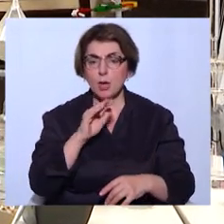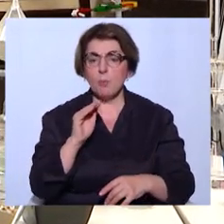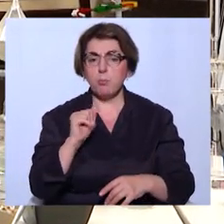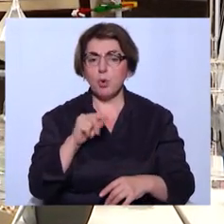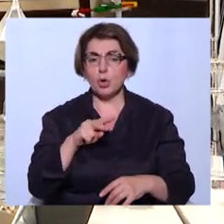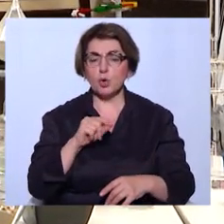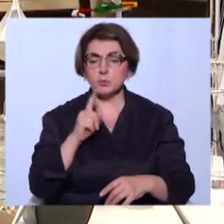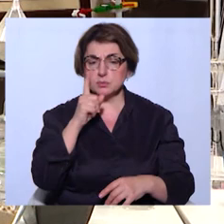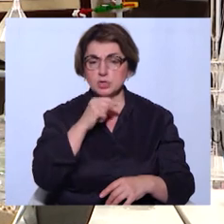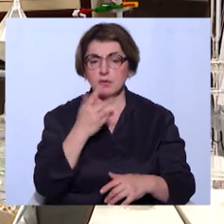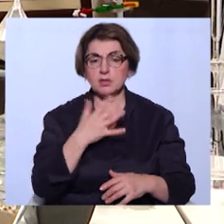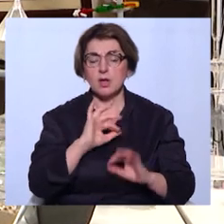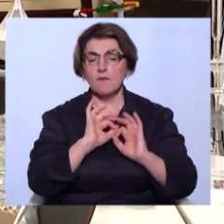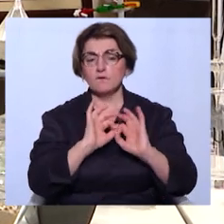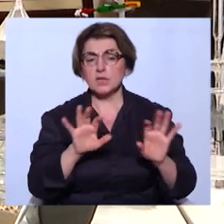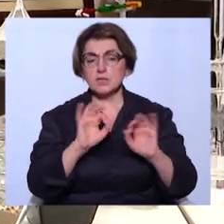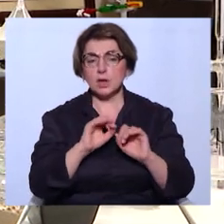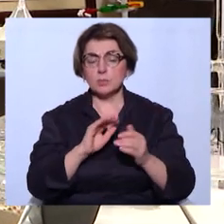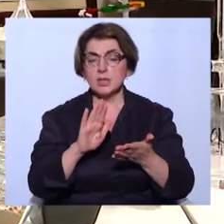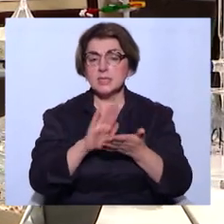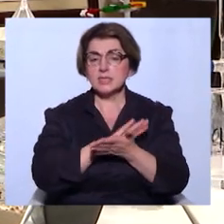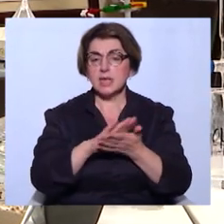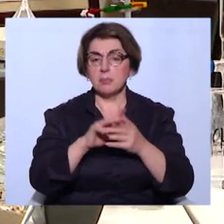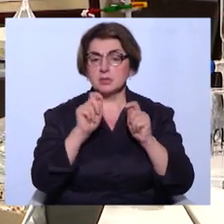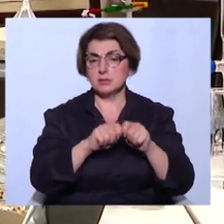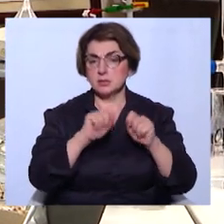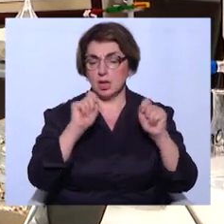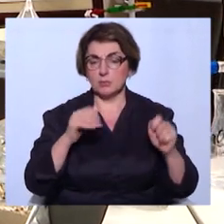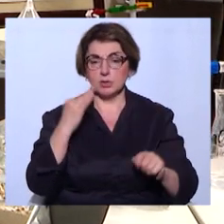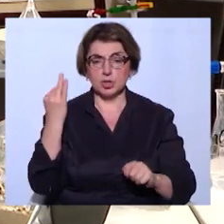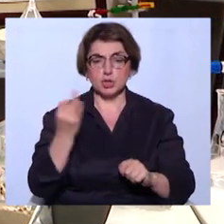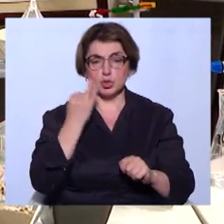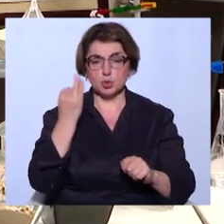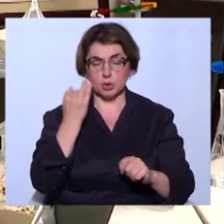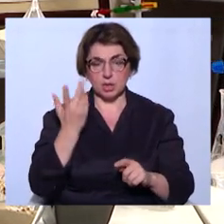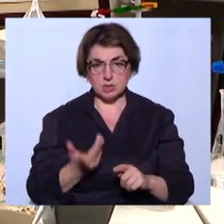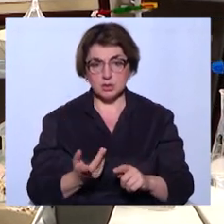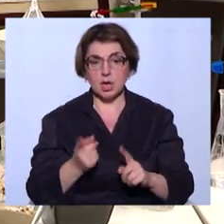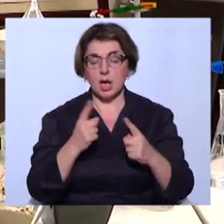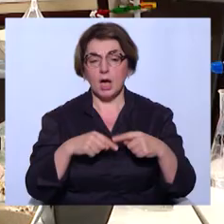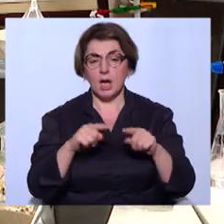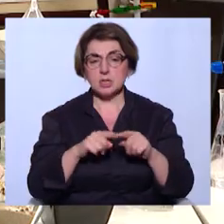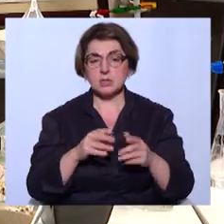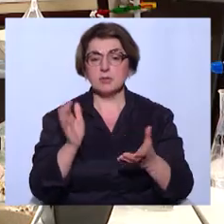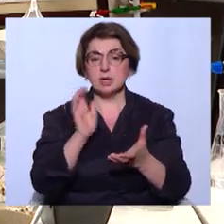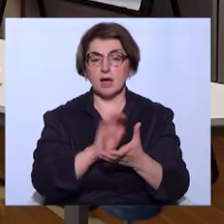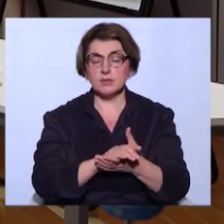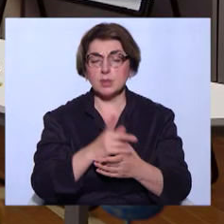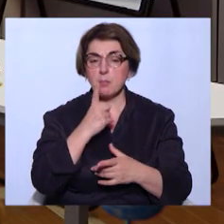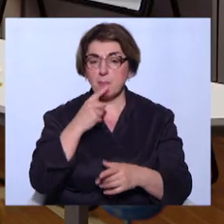მჟავას, ვისაუბრეთ საპრის წარმოქმნის ლეგენდაზე, ასევე გავეცანით